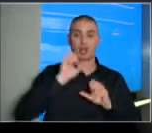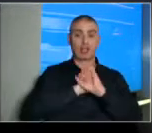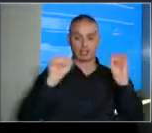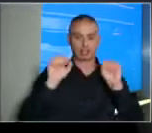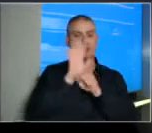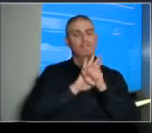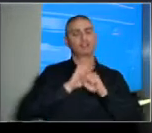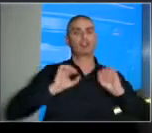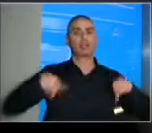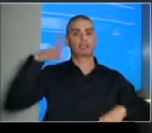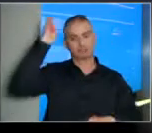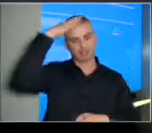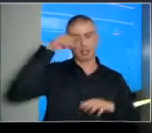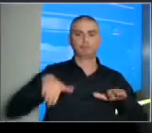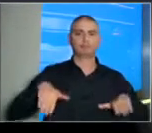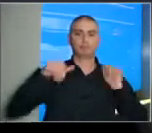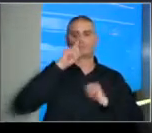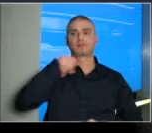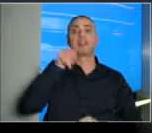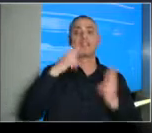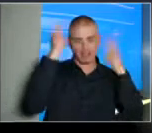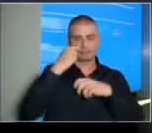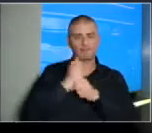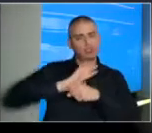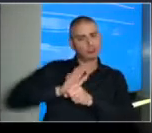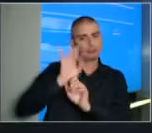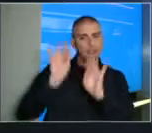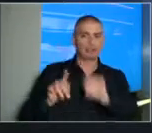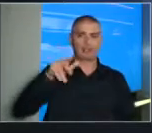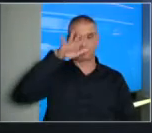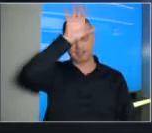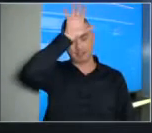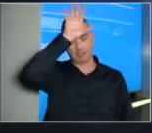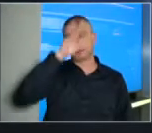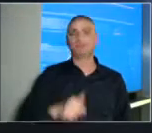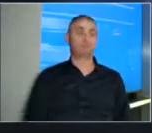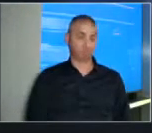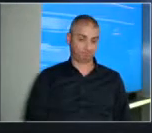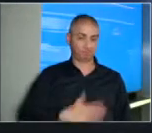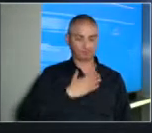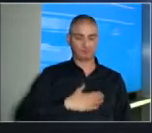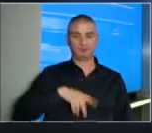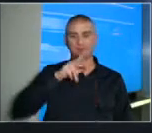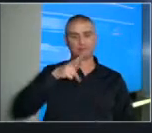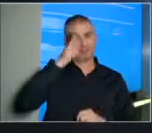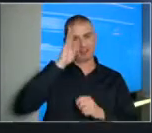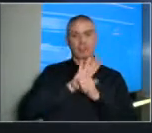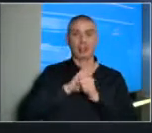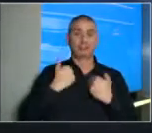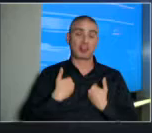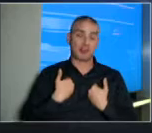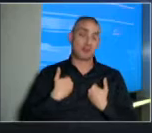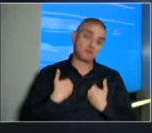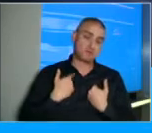ושכנע את הנשיא טראמפ לסגת מההסכם ולהטיל סנקציות על איראן. כן, רוצים שם בליכוד לשכנע אותנו,